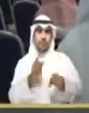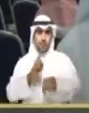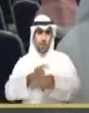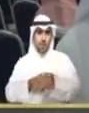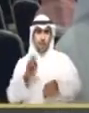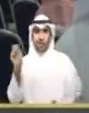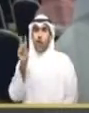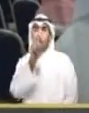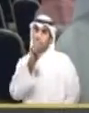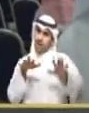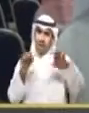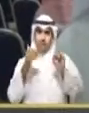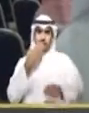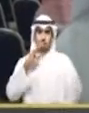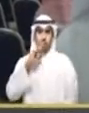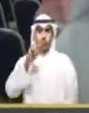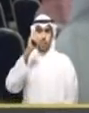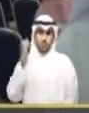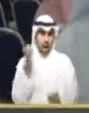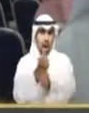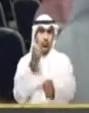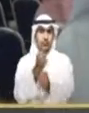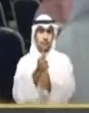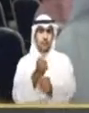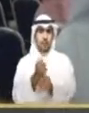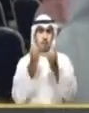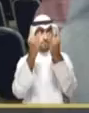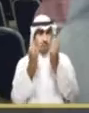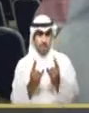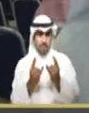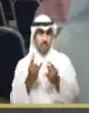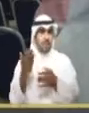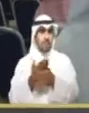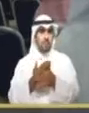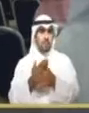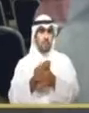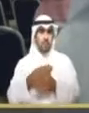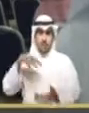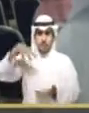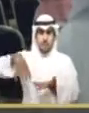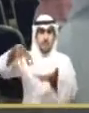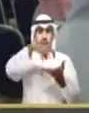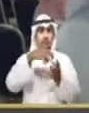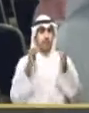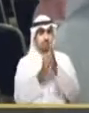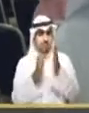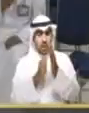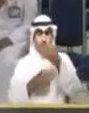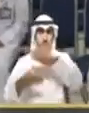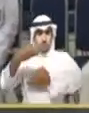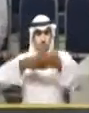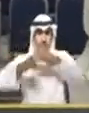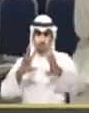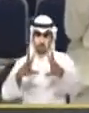ما قصروا صراحه، جهودهم جباره في بخصوص المناطق السكنيه بشكل كامل يعني، وموفرين كل